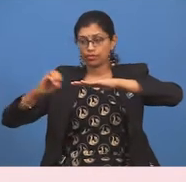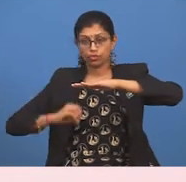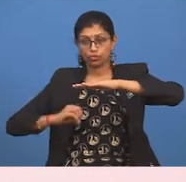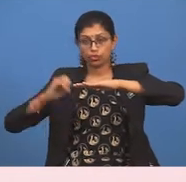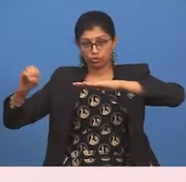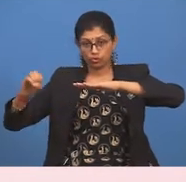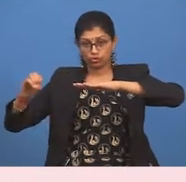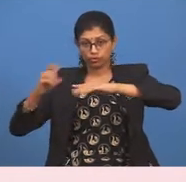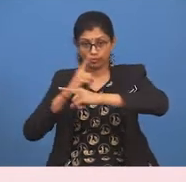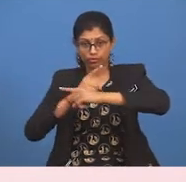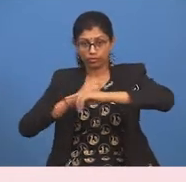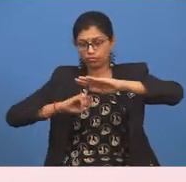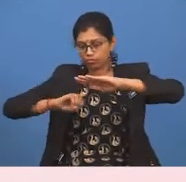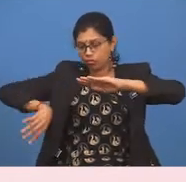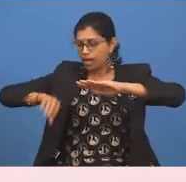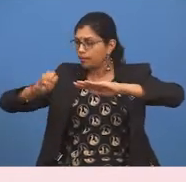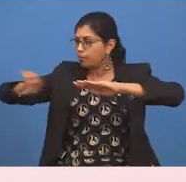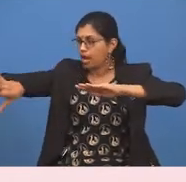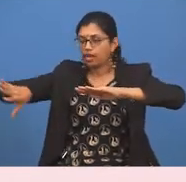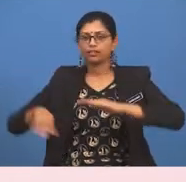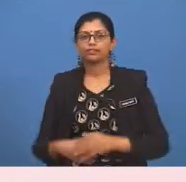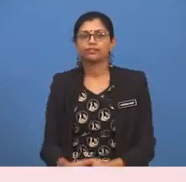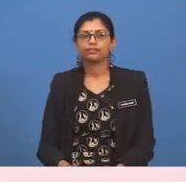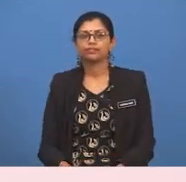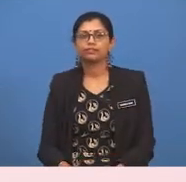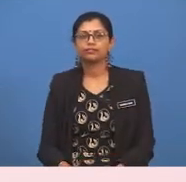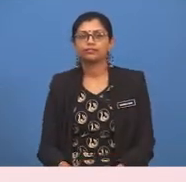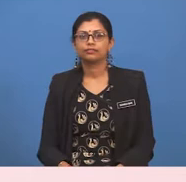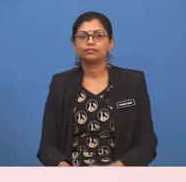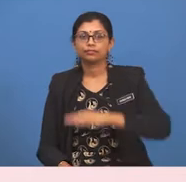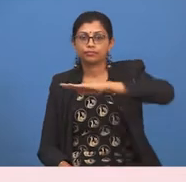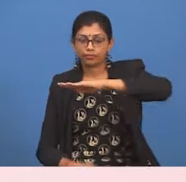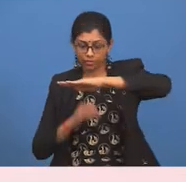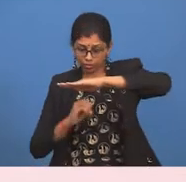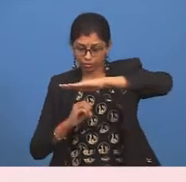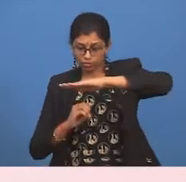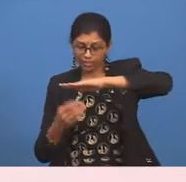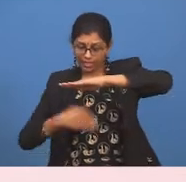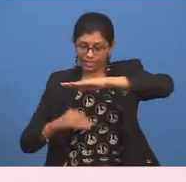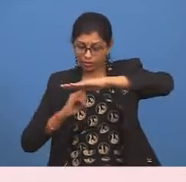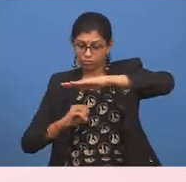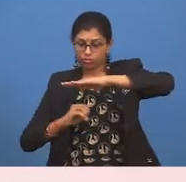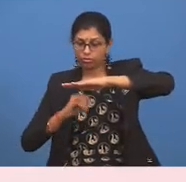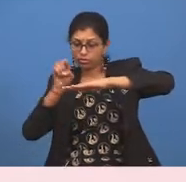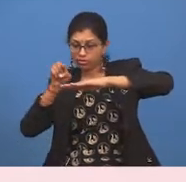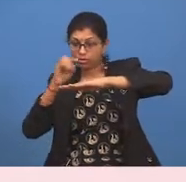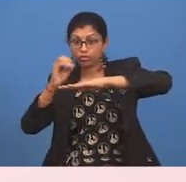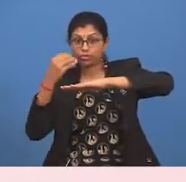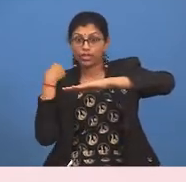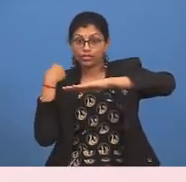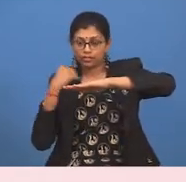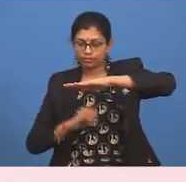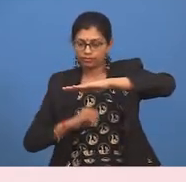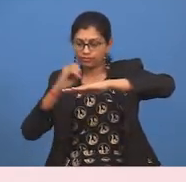Kemudian, mansuhkan satu lagi sifar pada 100 dengan sifar yang